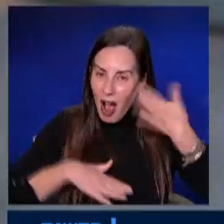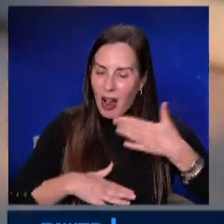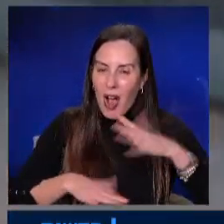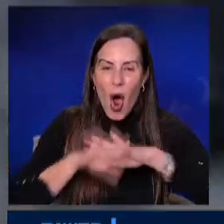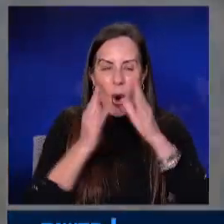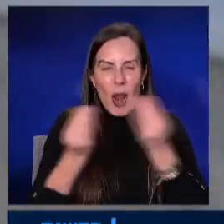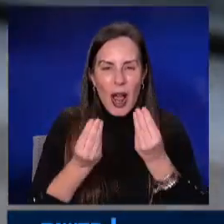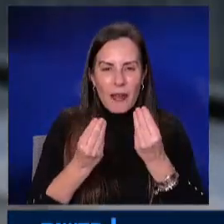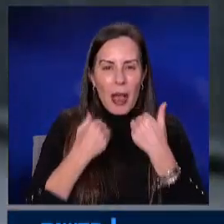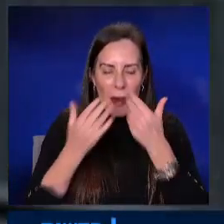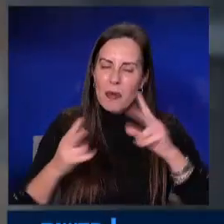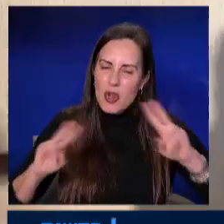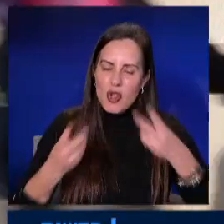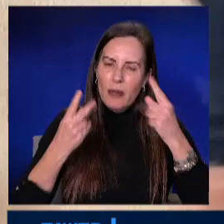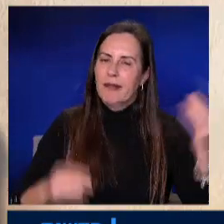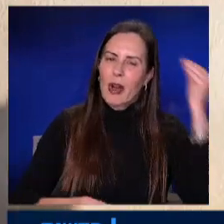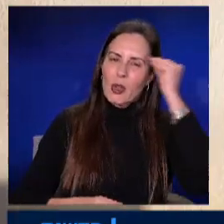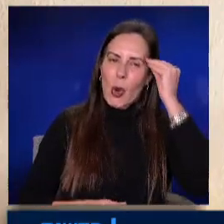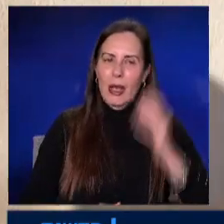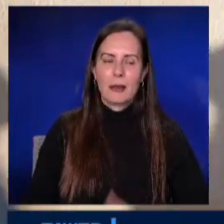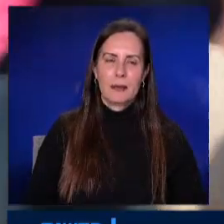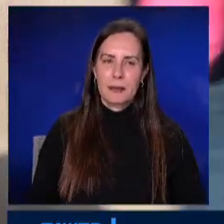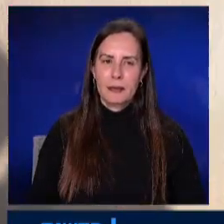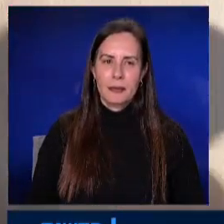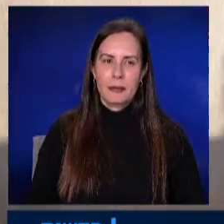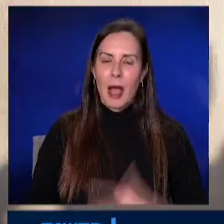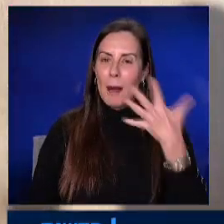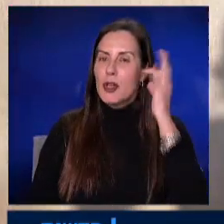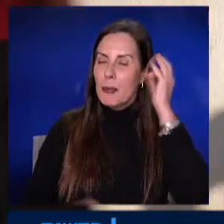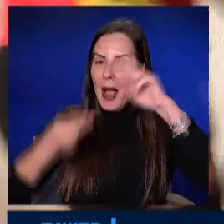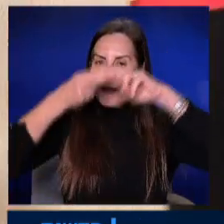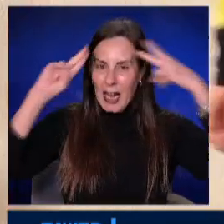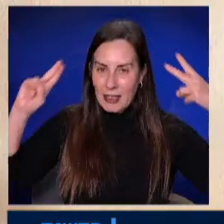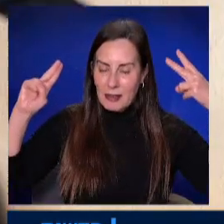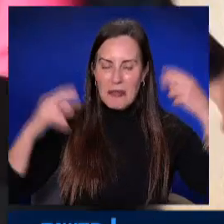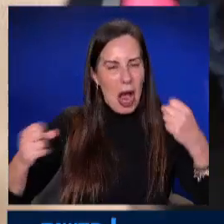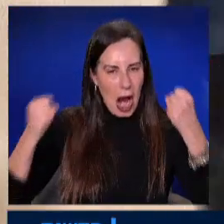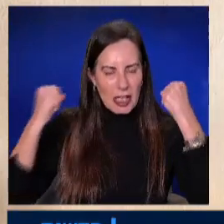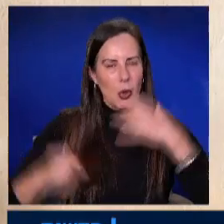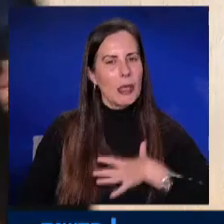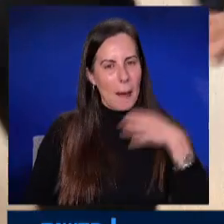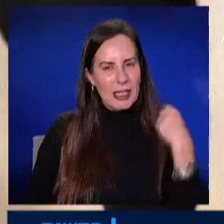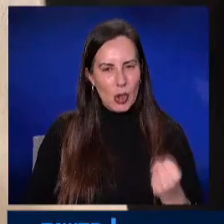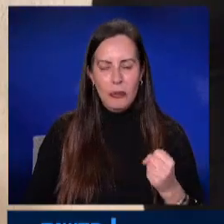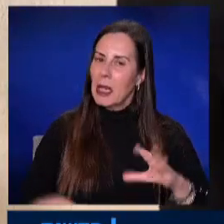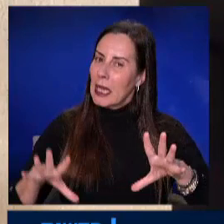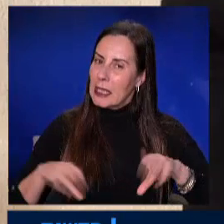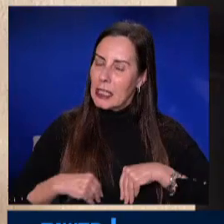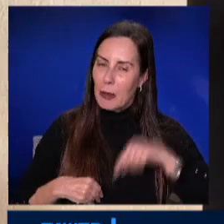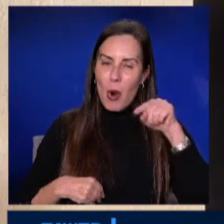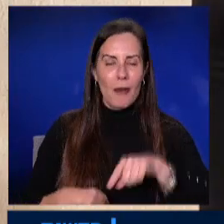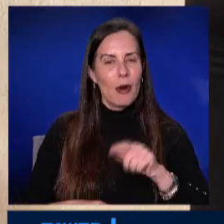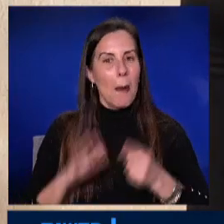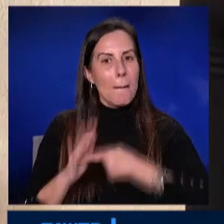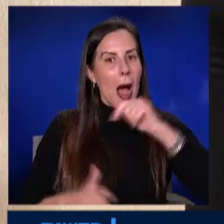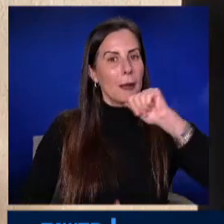khil tso mqabla tshmo yomi wala. חמש נשים אפגניות חזקות ואמיצות הסכימו להתייצב השבוע